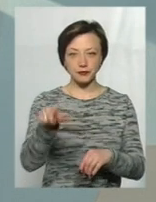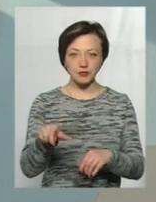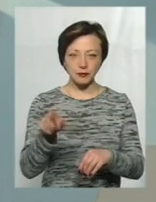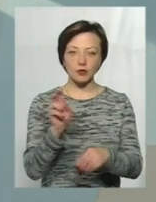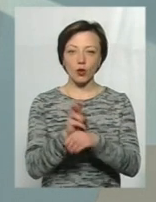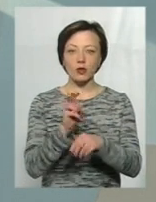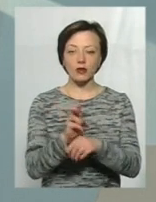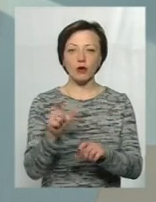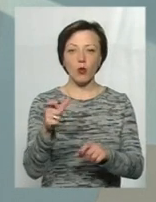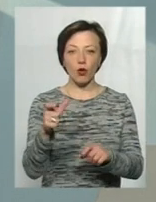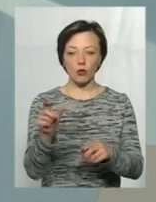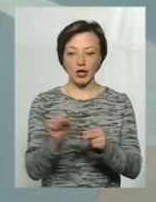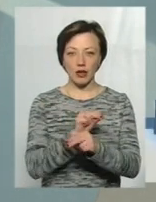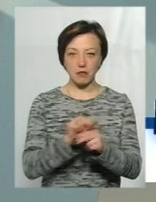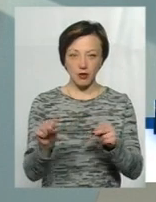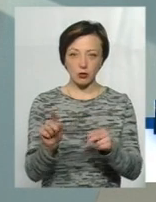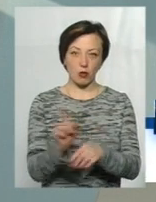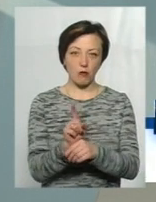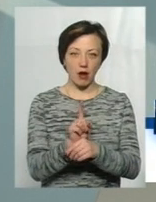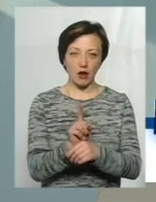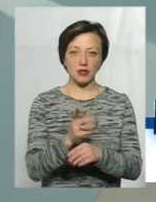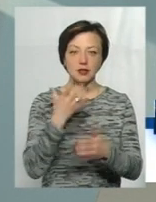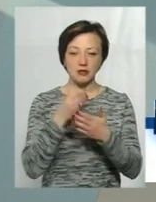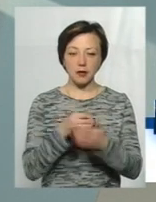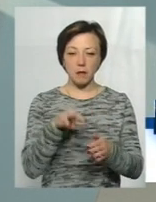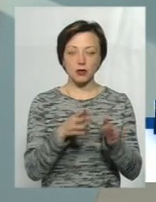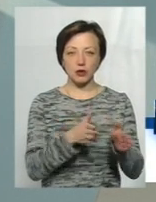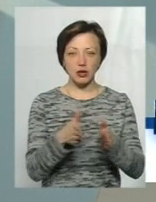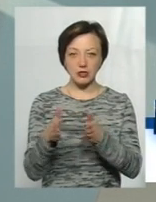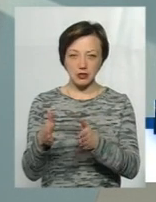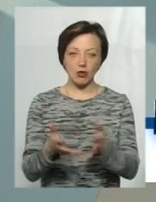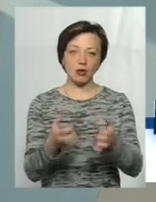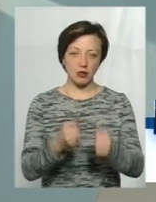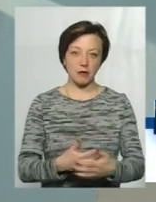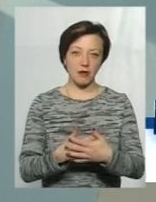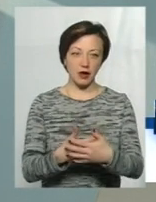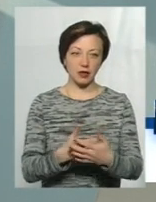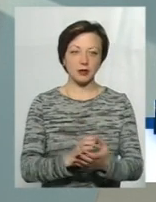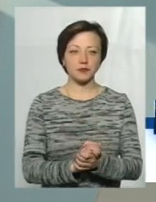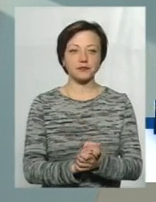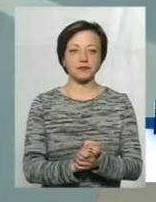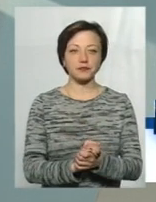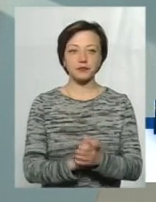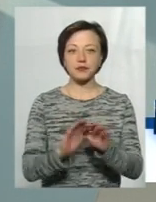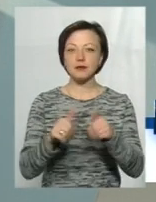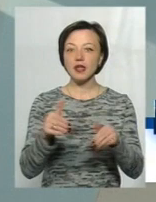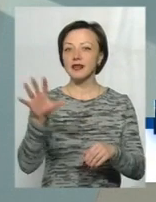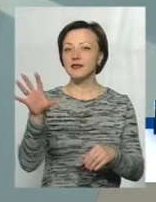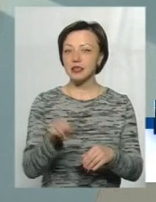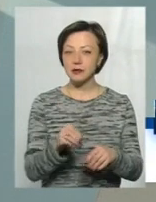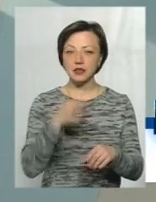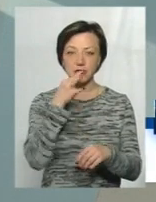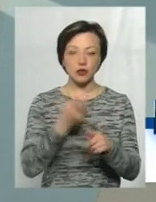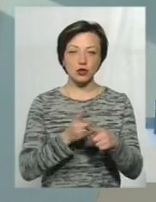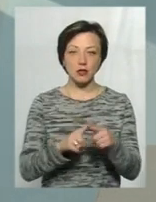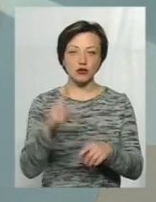ходили на сеанси голкотерапії, вони нормалізували свій менструальний цикл, вони отримали вагітність. Радити всім сказати, що це